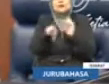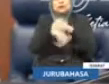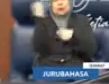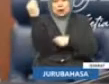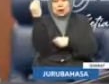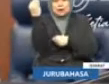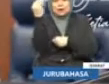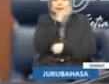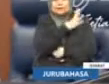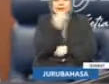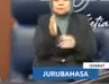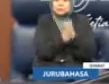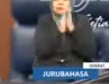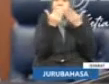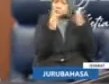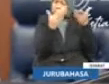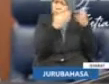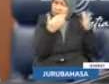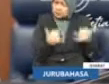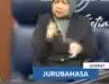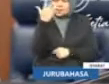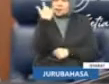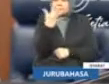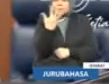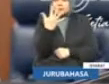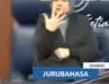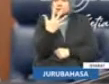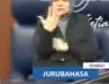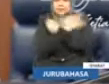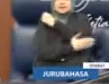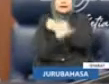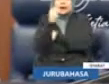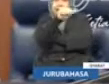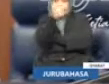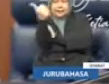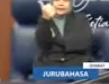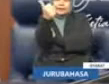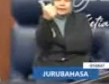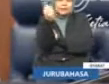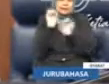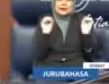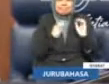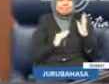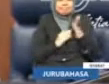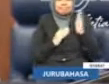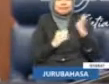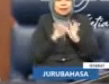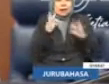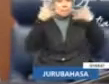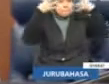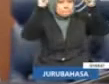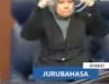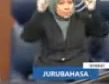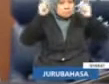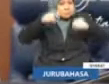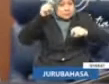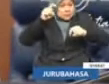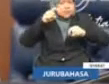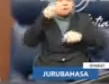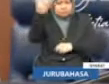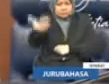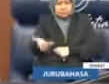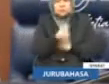pakai Chase dan permohonan masih terbuka untuk 15 negara lain kali halangan segilima jika diperlukan pekerja